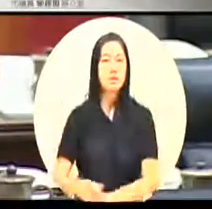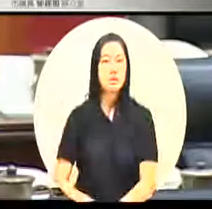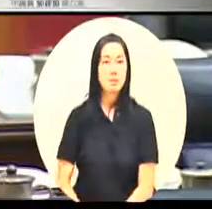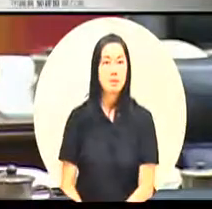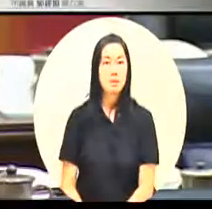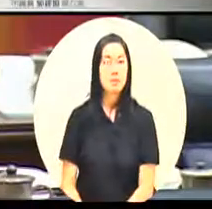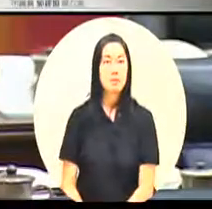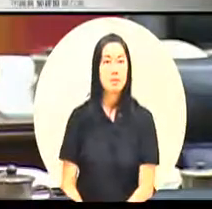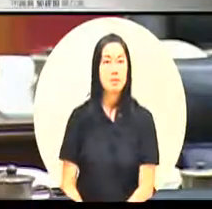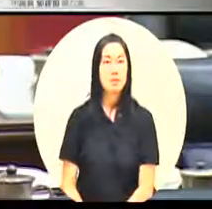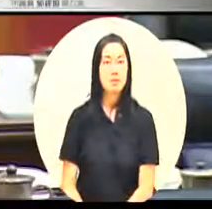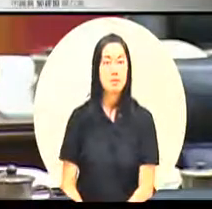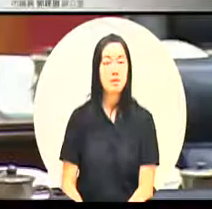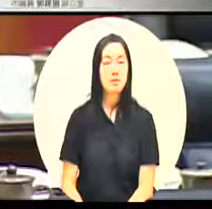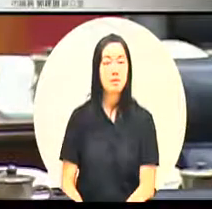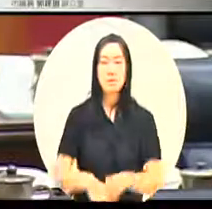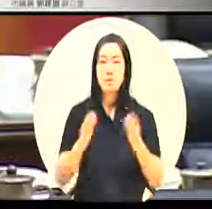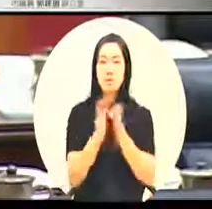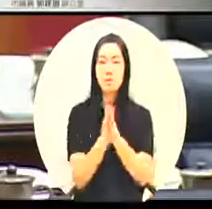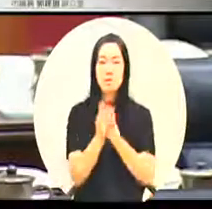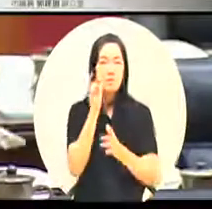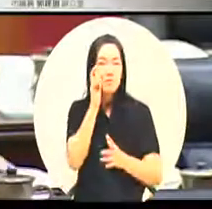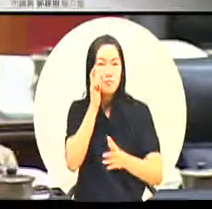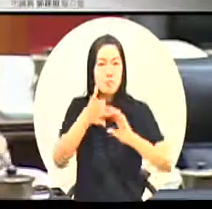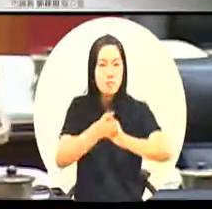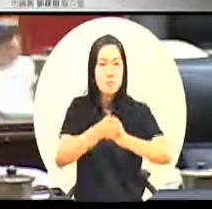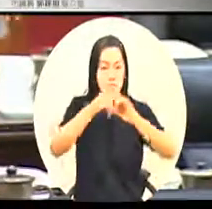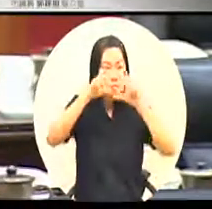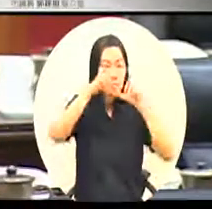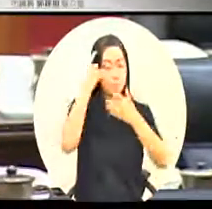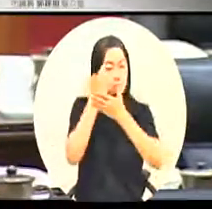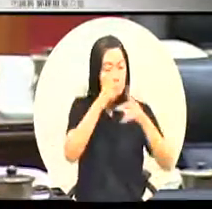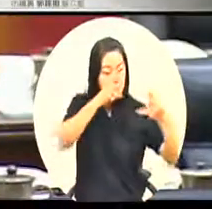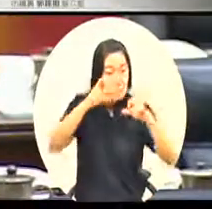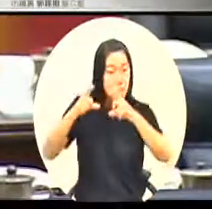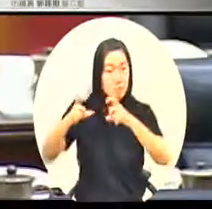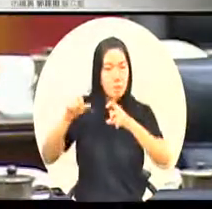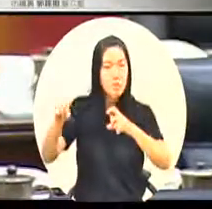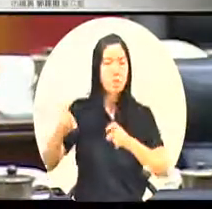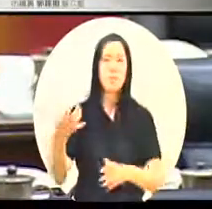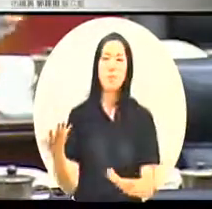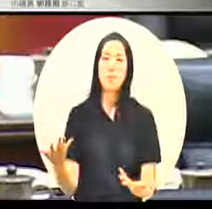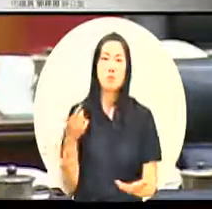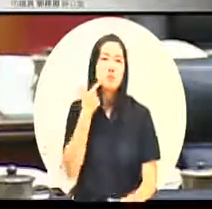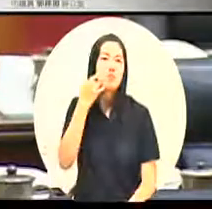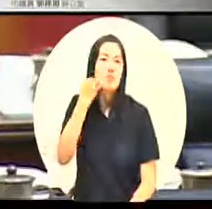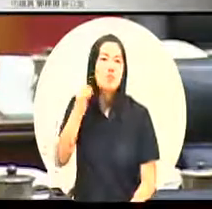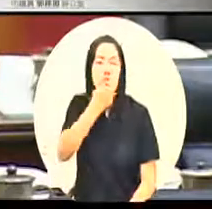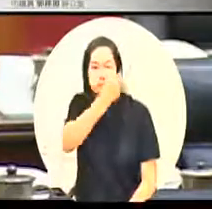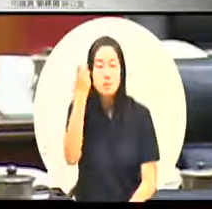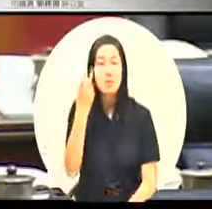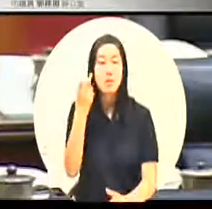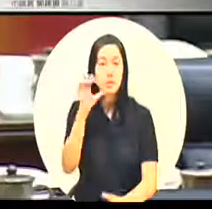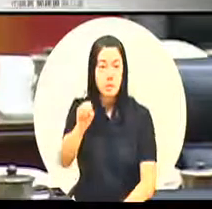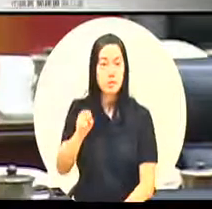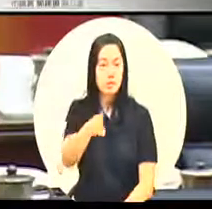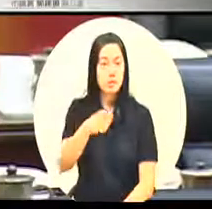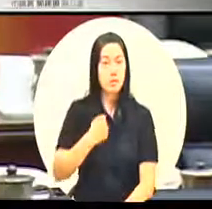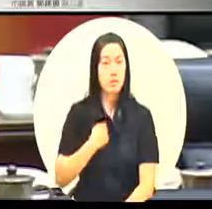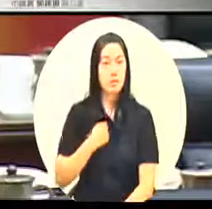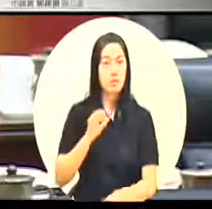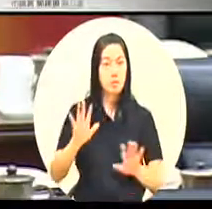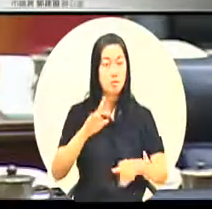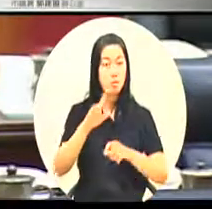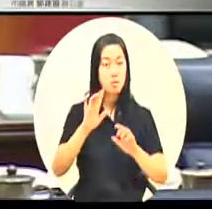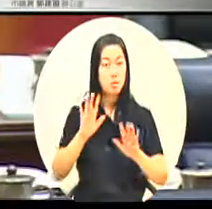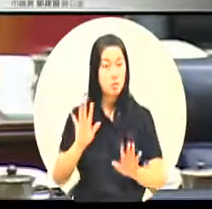食的，当然无规定讲伊爱逐工翕。问题咱为虾米要互家长家己也查会到？就是要看讲，你今仔日食